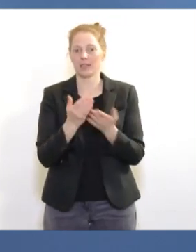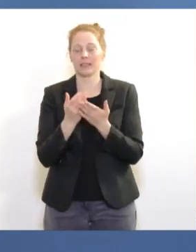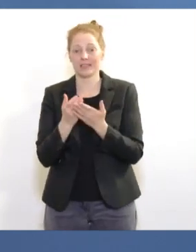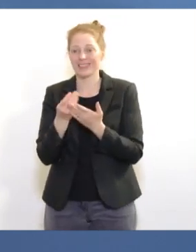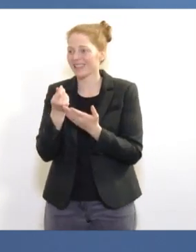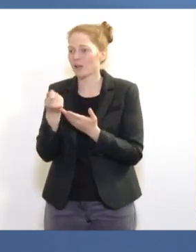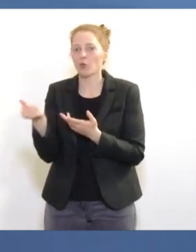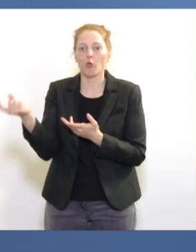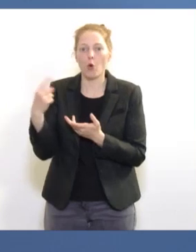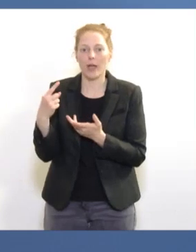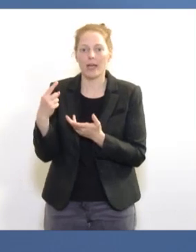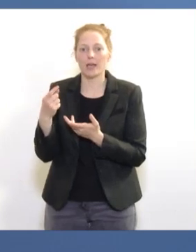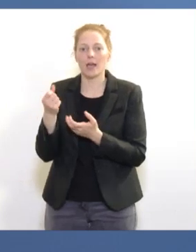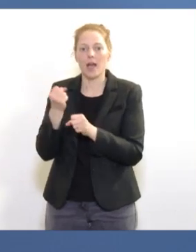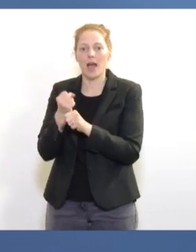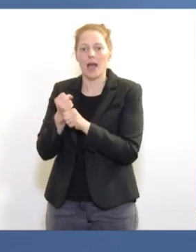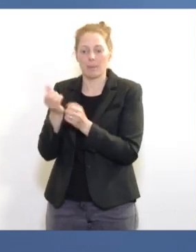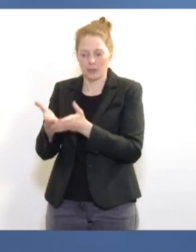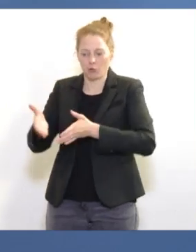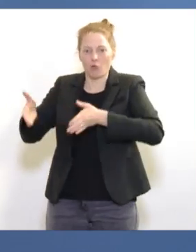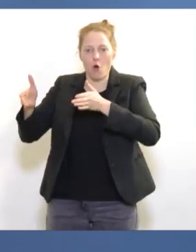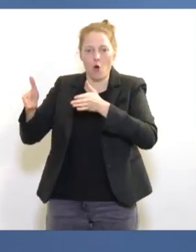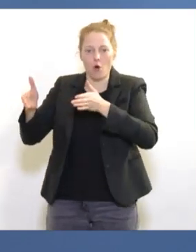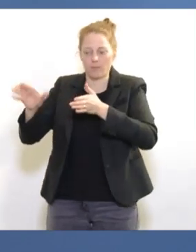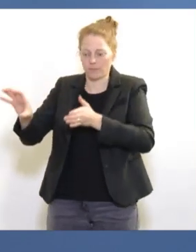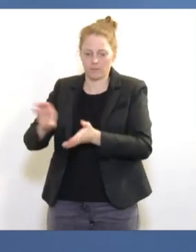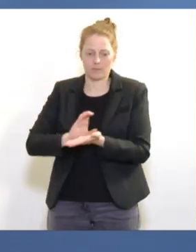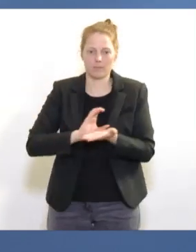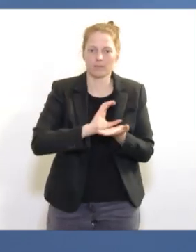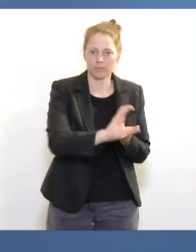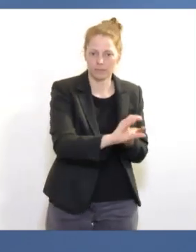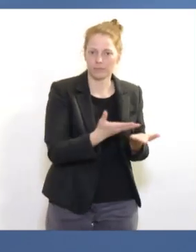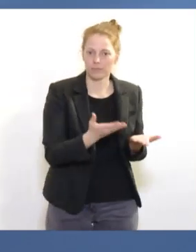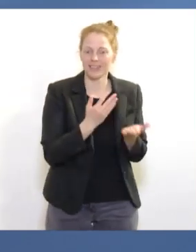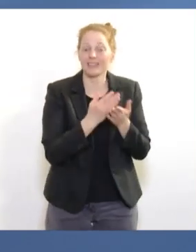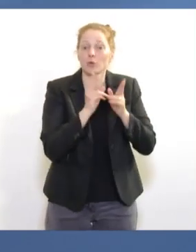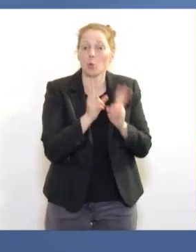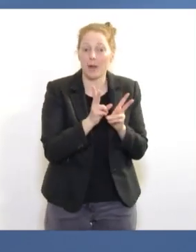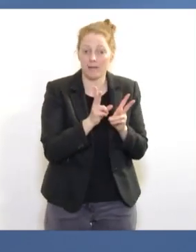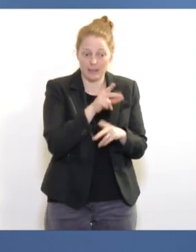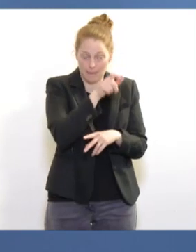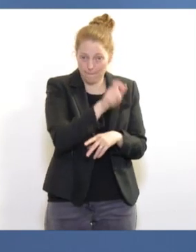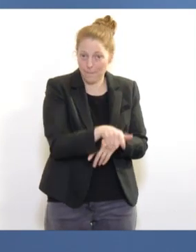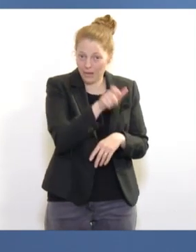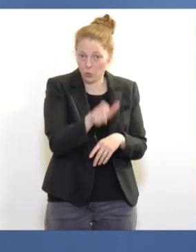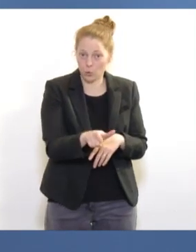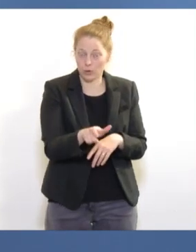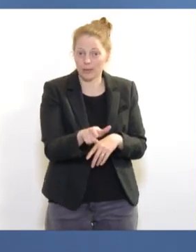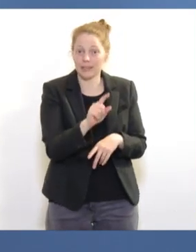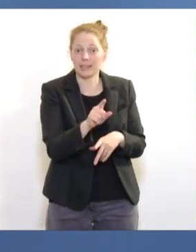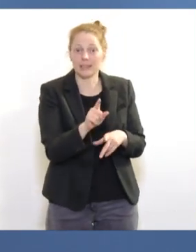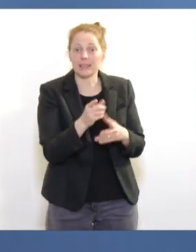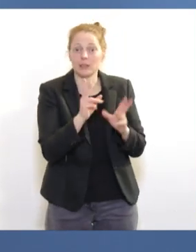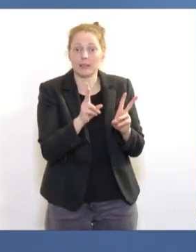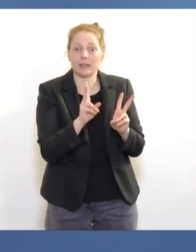l'Emploi bezahlt. Und dafür können per Definition nicht mehr Leute davon auch profitieren, die bereit sind für